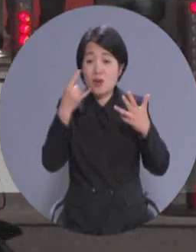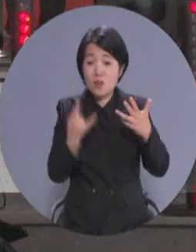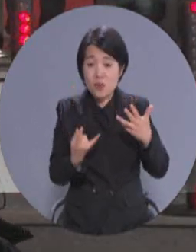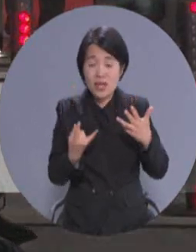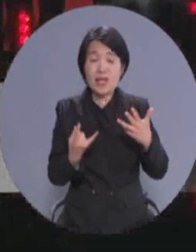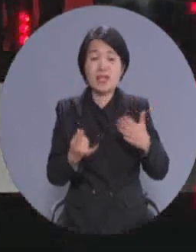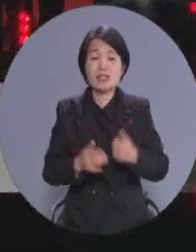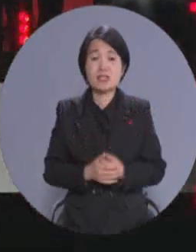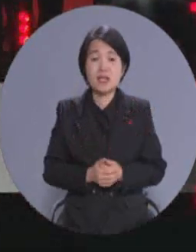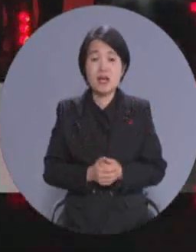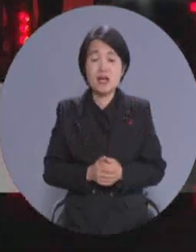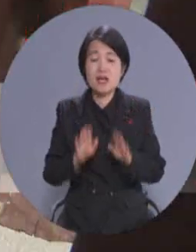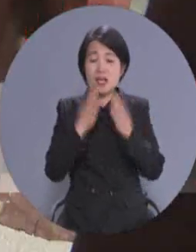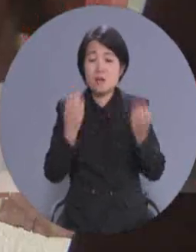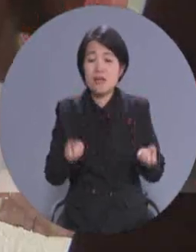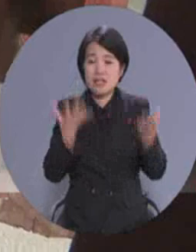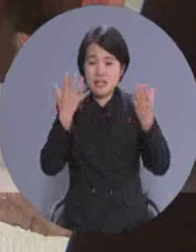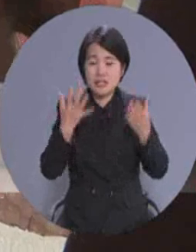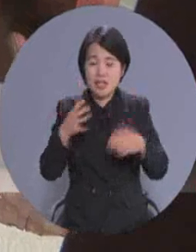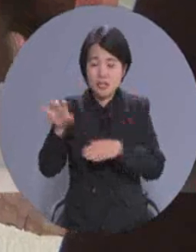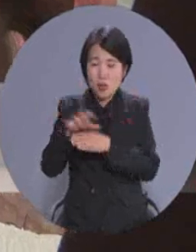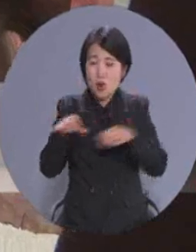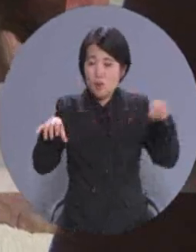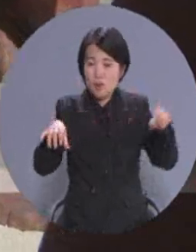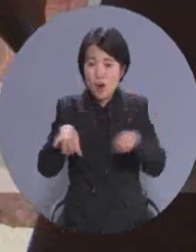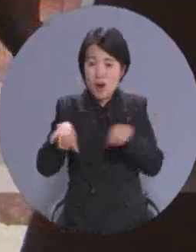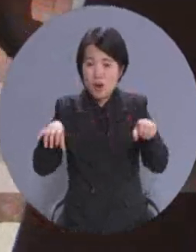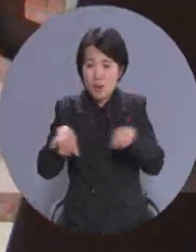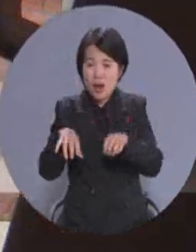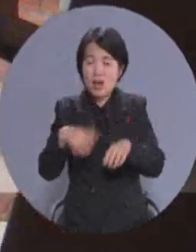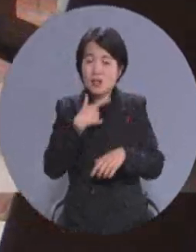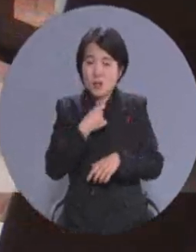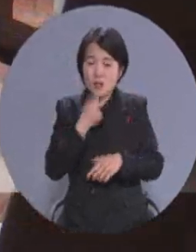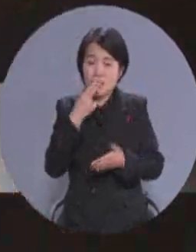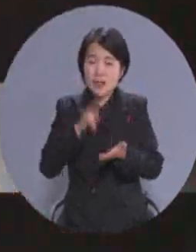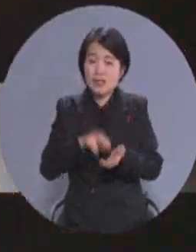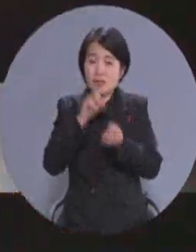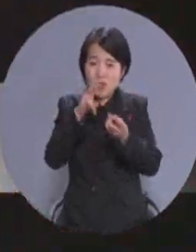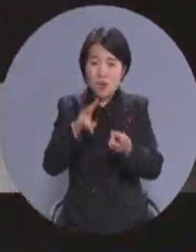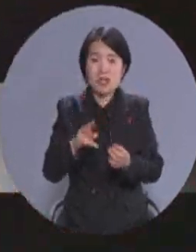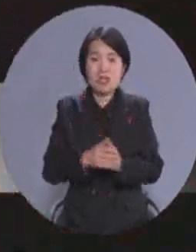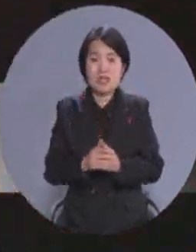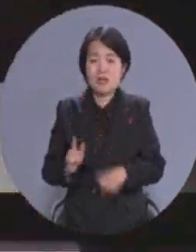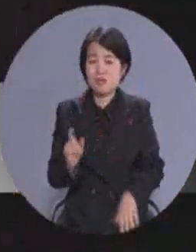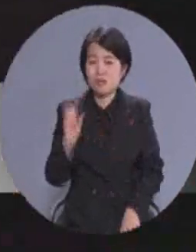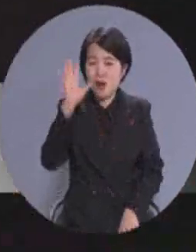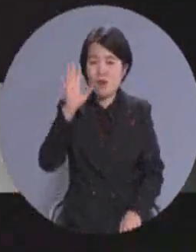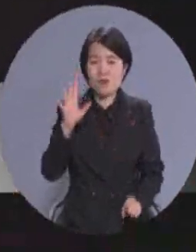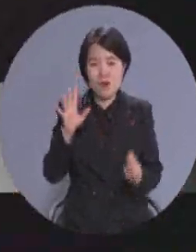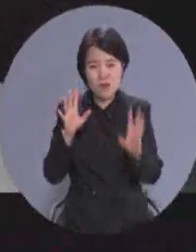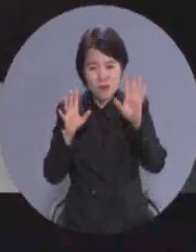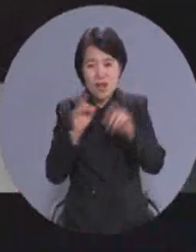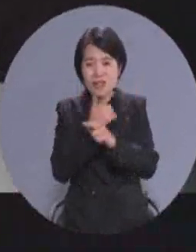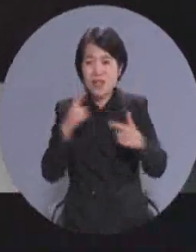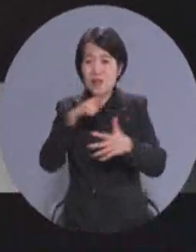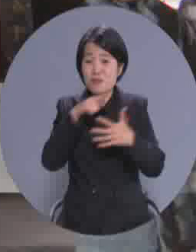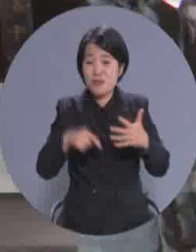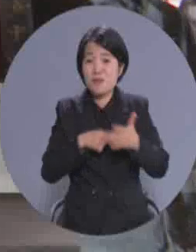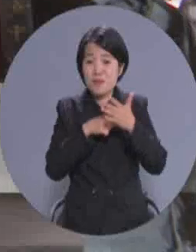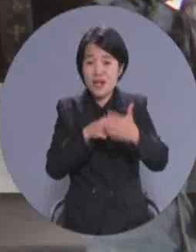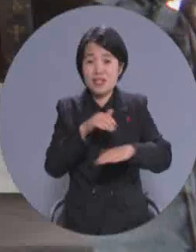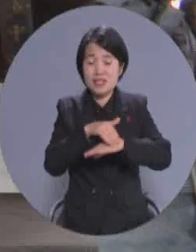행사에서는 개막식과 제야의종 타종 소원 엽서 보내기와 불꽃쇼 등 다양한 프로그램이 진행될